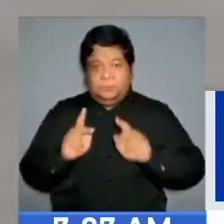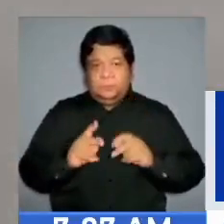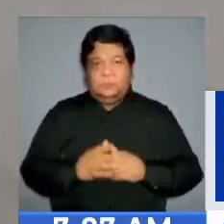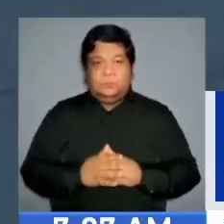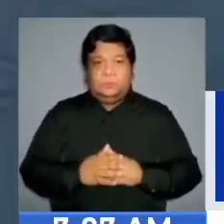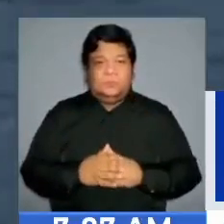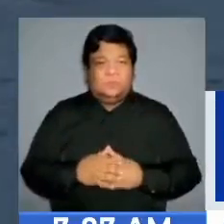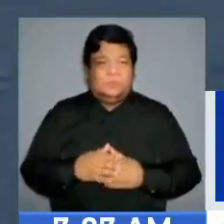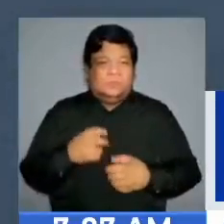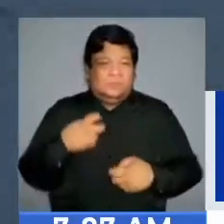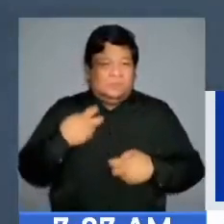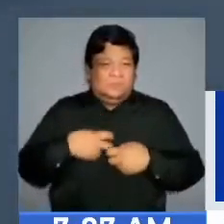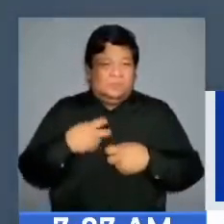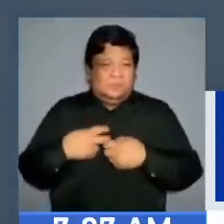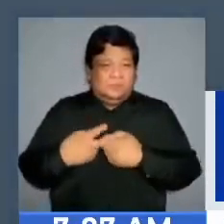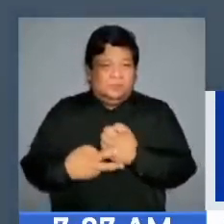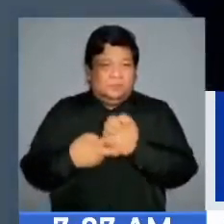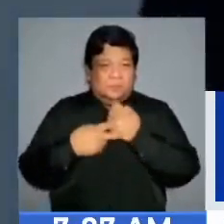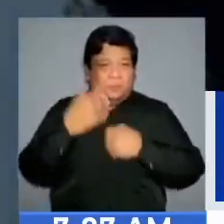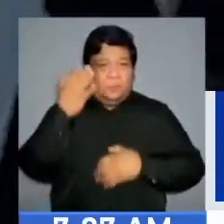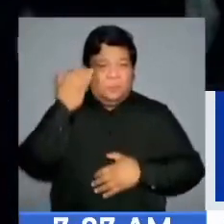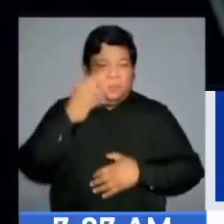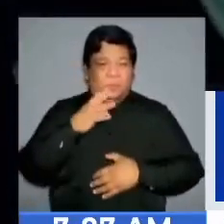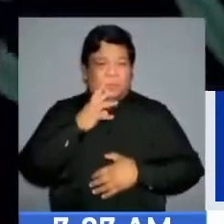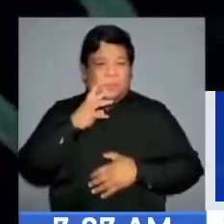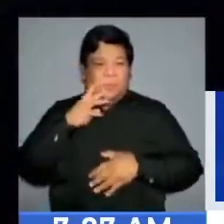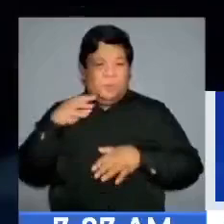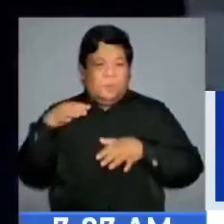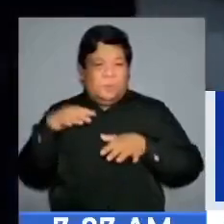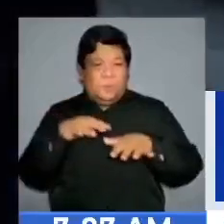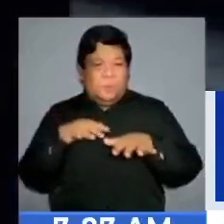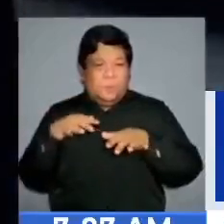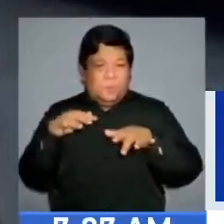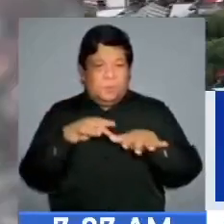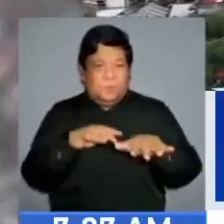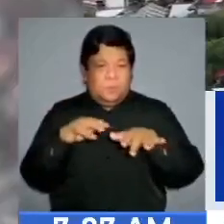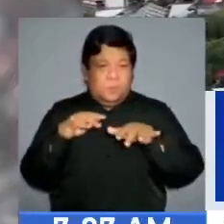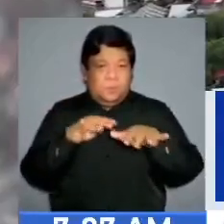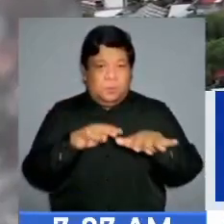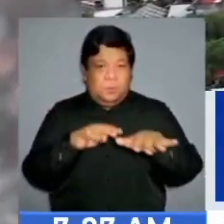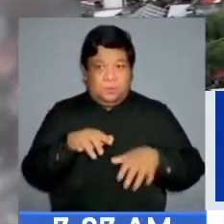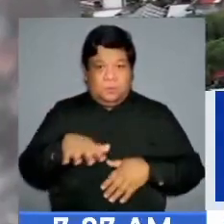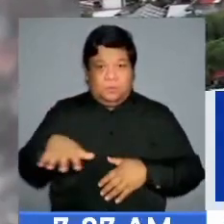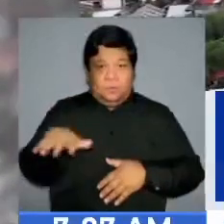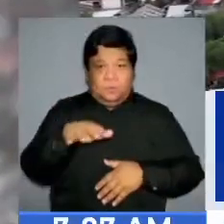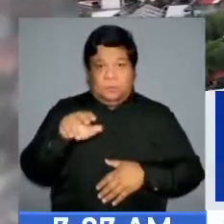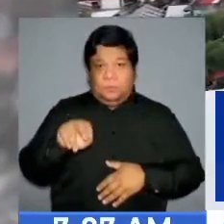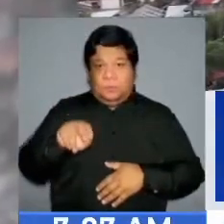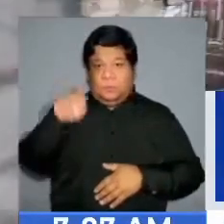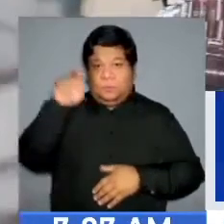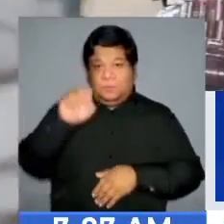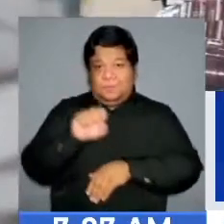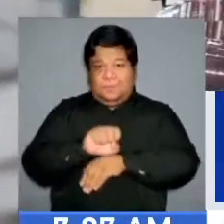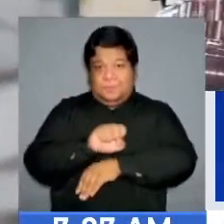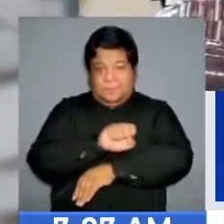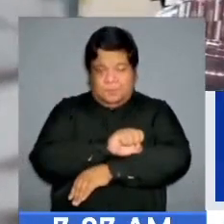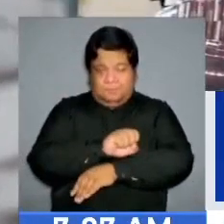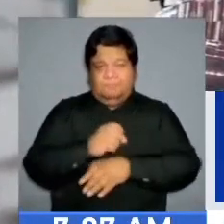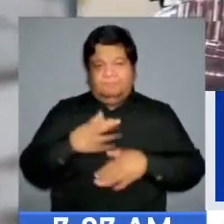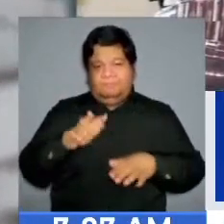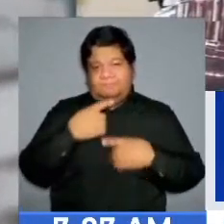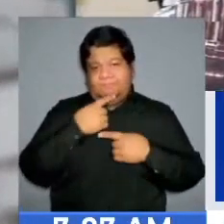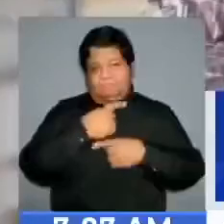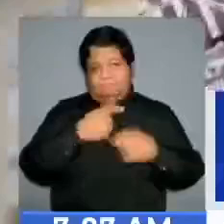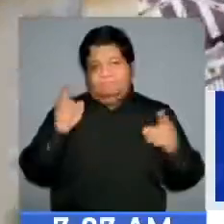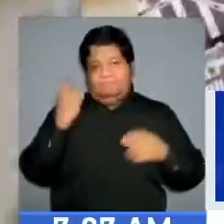pagre-resign ang buong probinsya ng Northern Samar a isinailalim na sa state of calamity ayon sa pdrrmo nasa 24 na